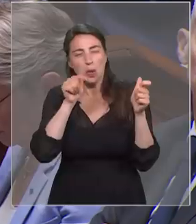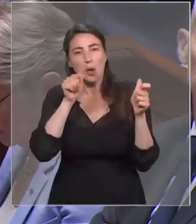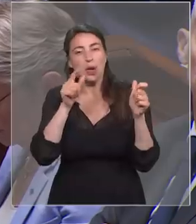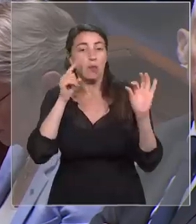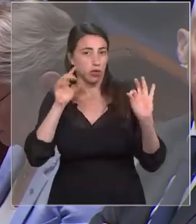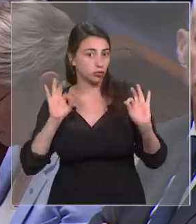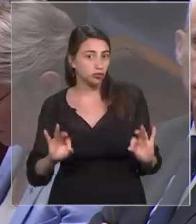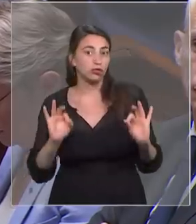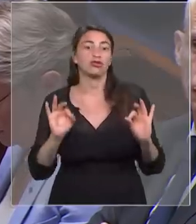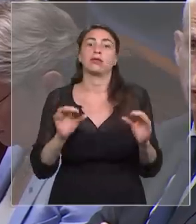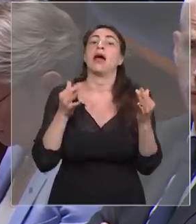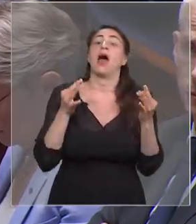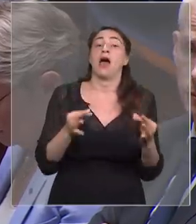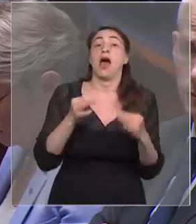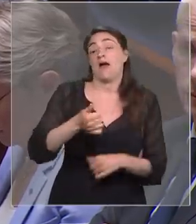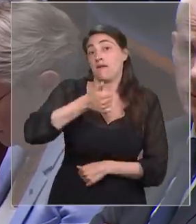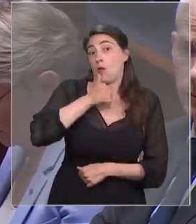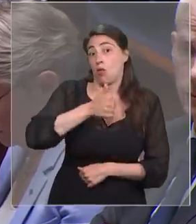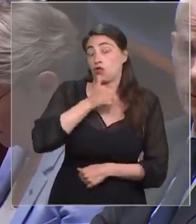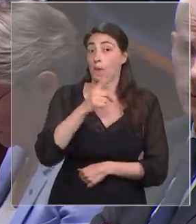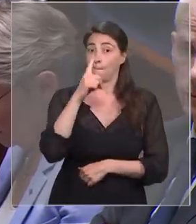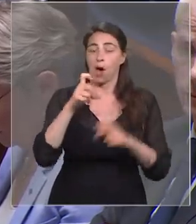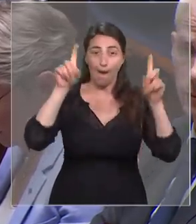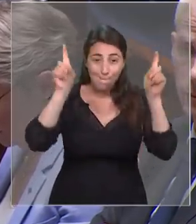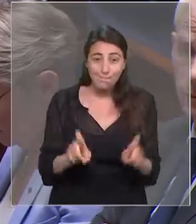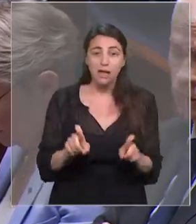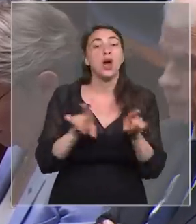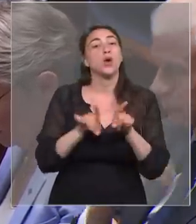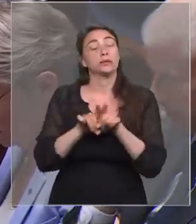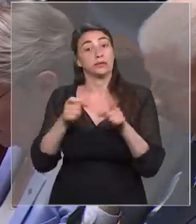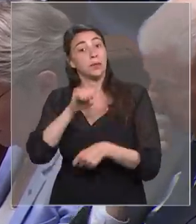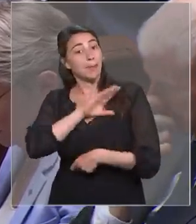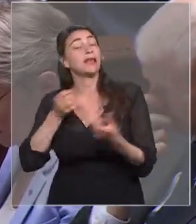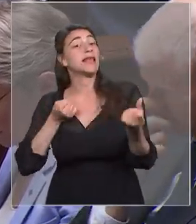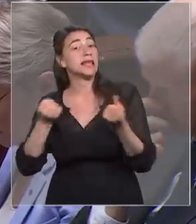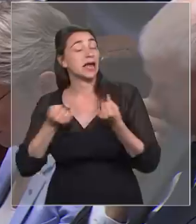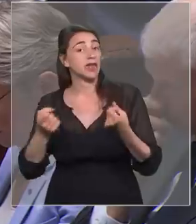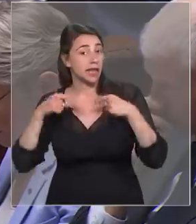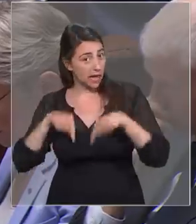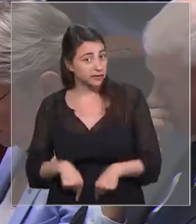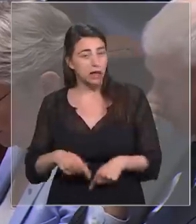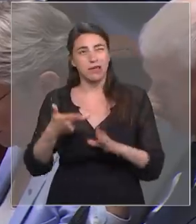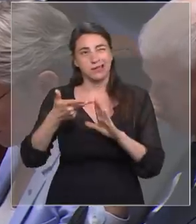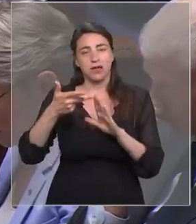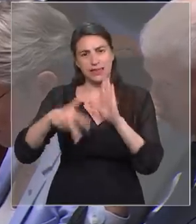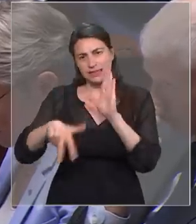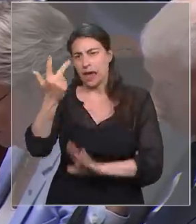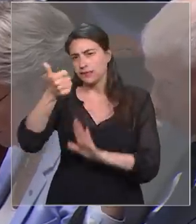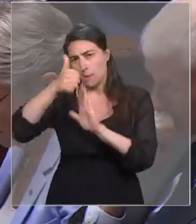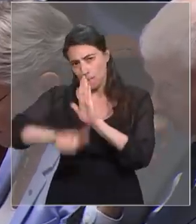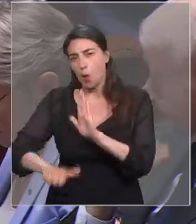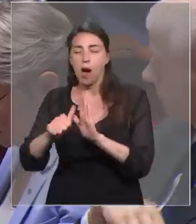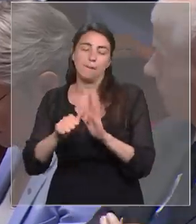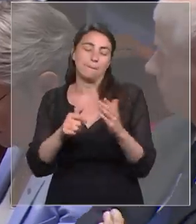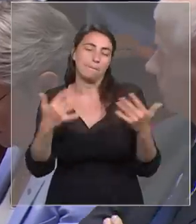consommation d'eau dans le cadre de son projet, mais aussi des services de l'État qui, en 13 mois, on n'est pas encore tout à fait aux 9 mois que nous souhaitons mettre en